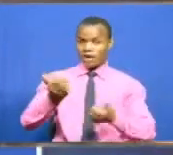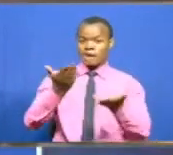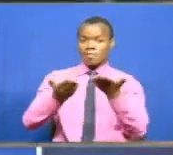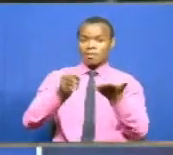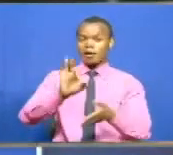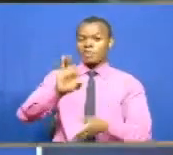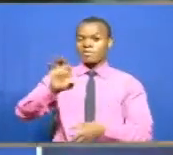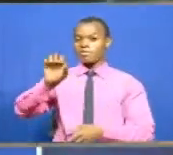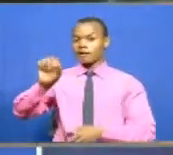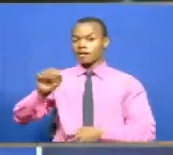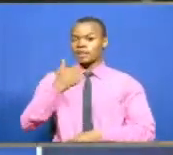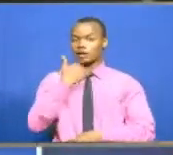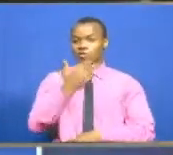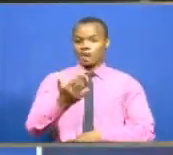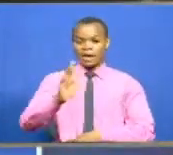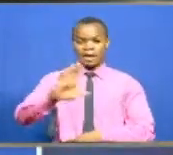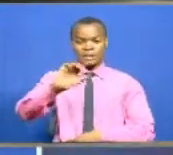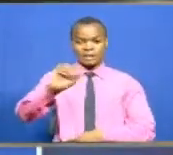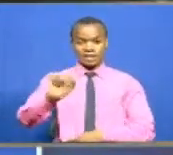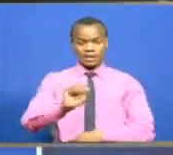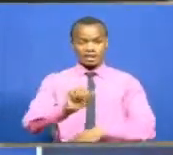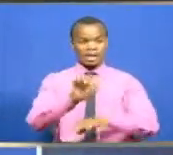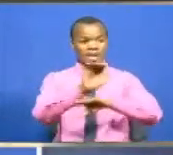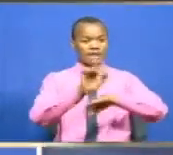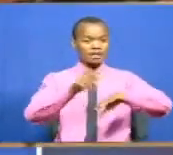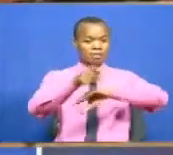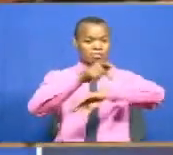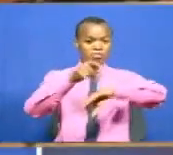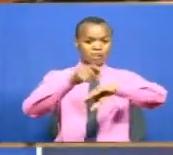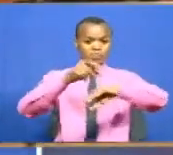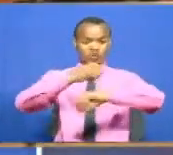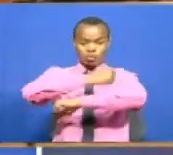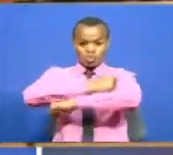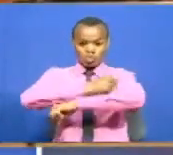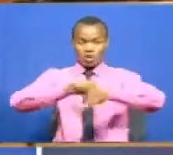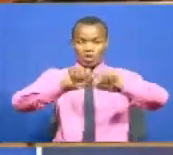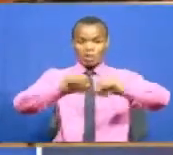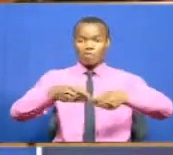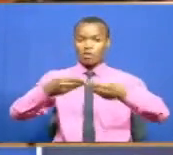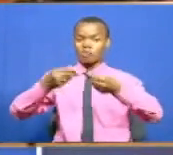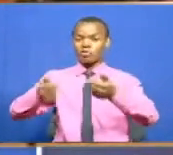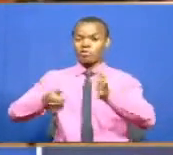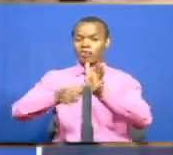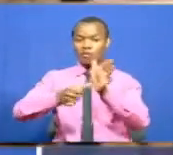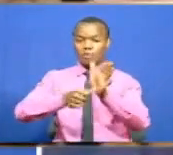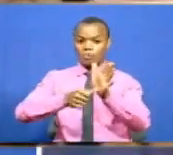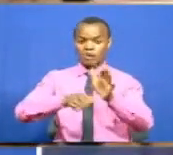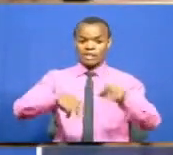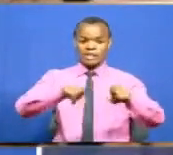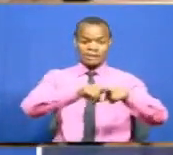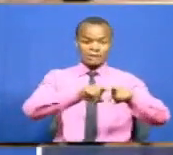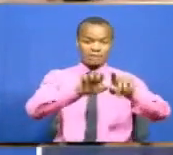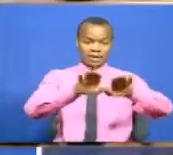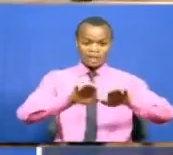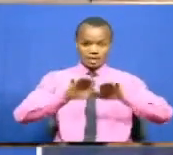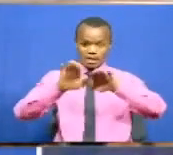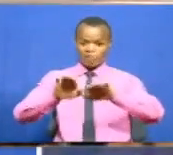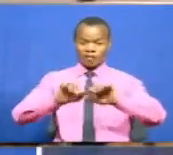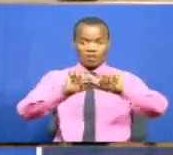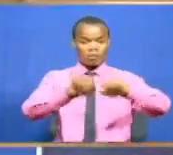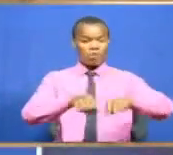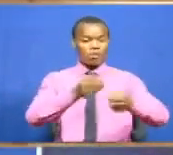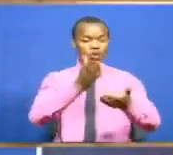ya karo, Magoha aliwahimiza wasimamizi wa shule kushughulikia swala hilo kwa uangalifu ili kuwazuia